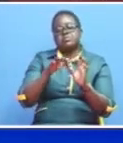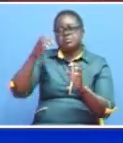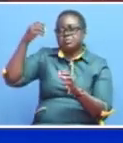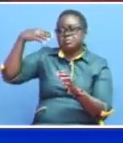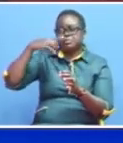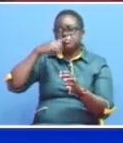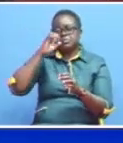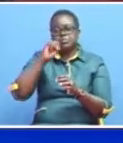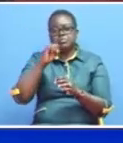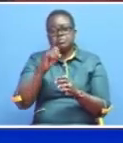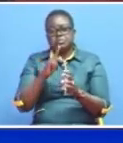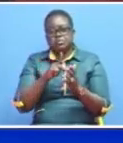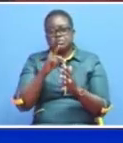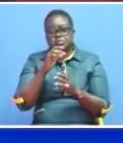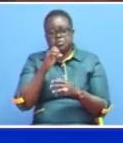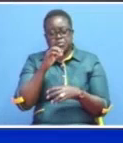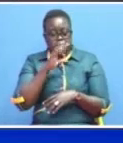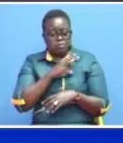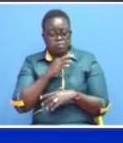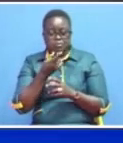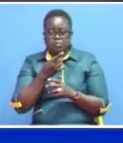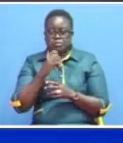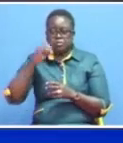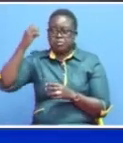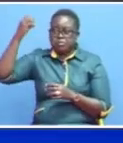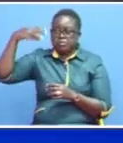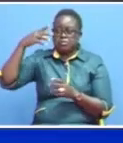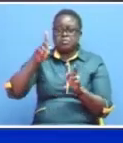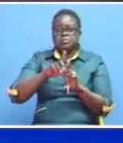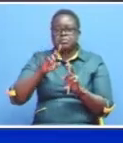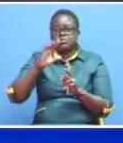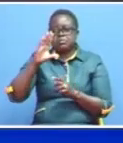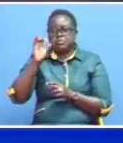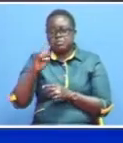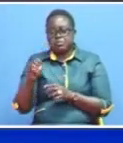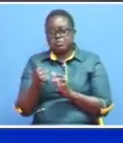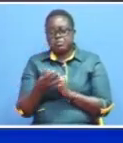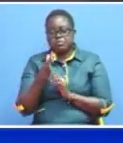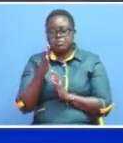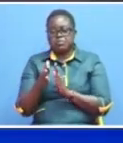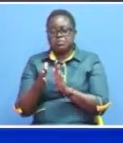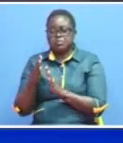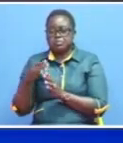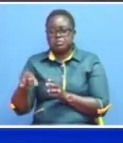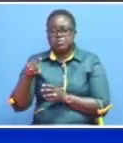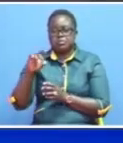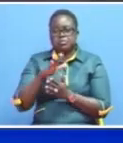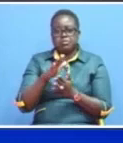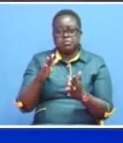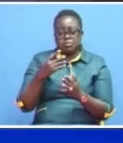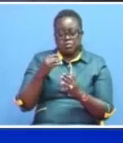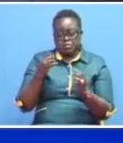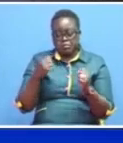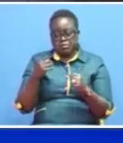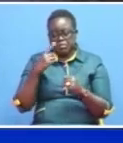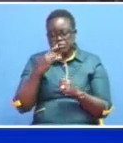metha mebu kutethe kana mwaki. Wengi minister ono walezekana wala niono utethe siya kuangelanga kilungu cha ene ndhe alame